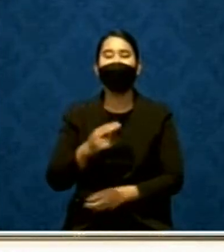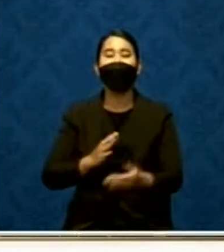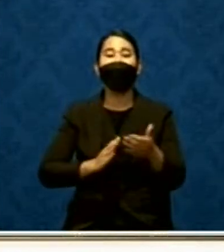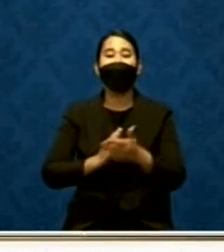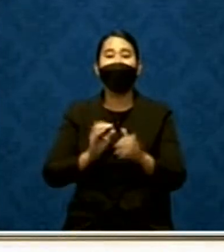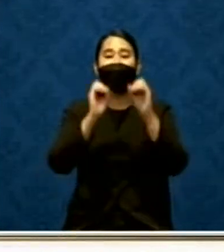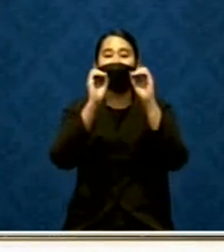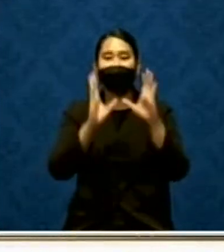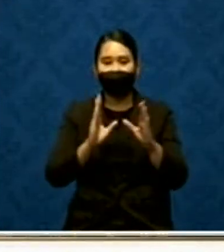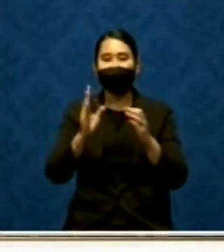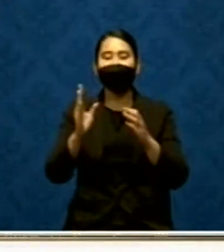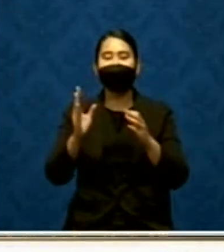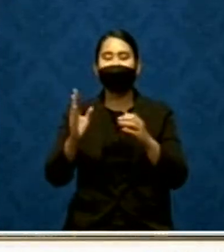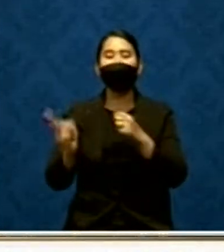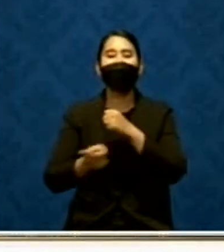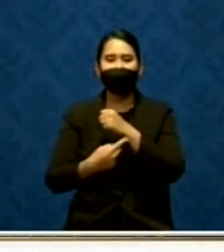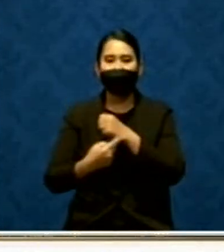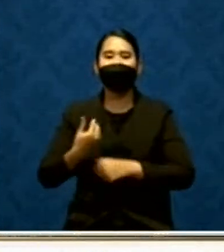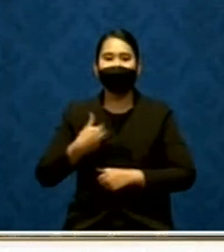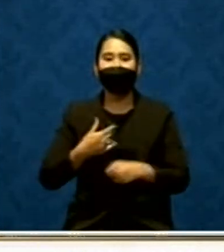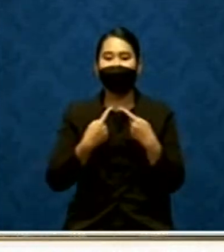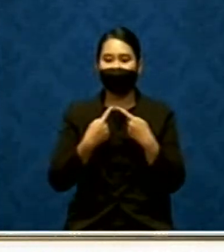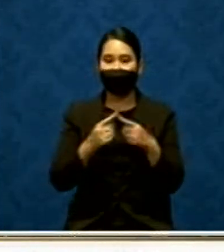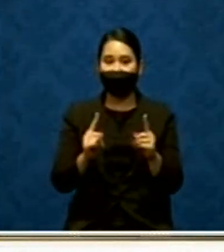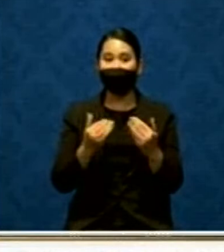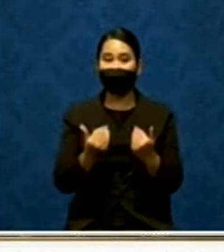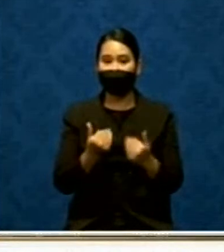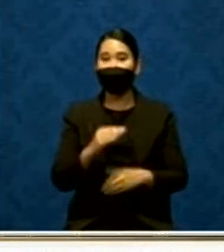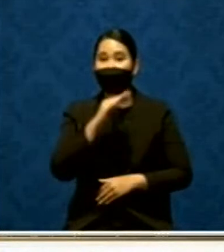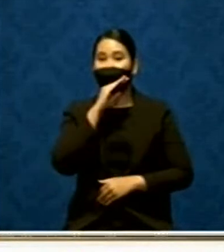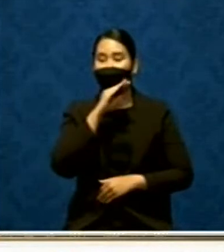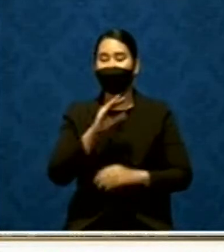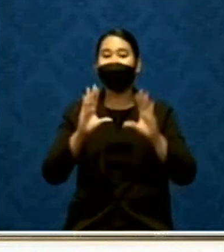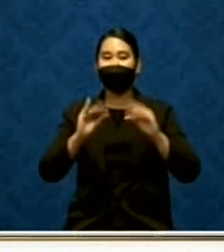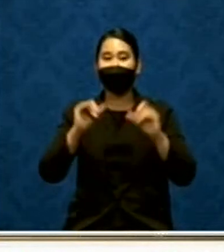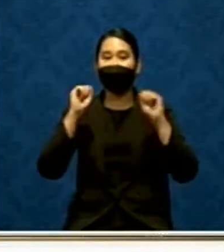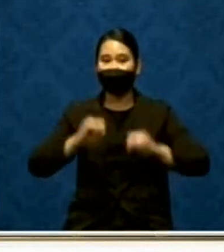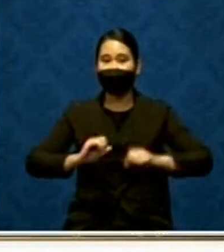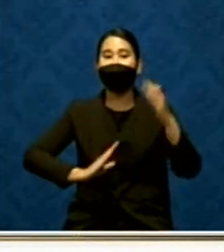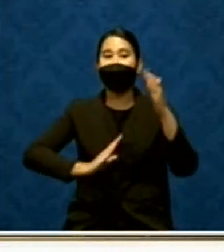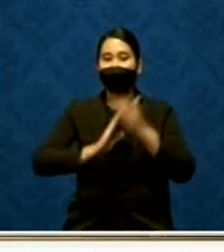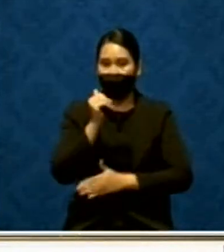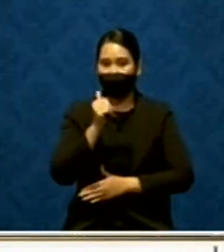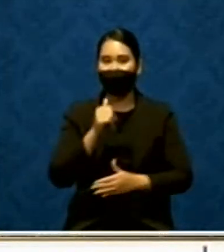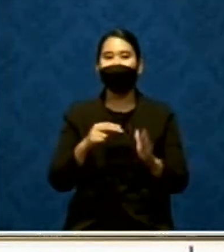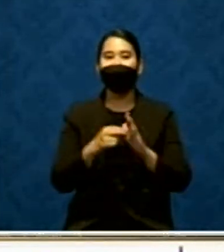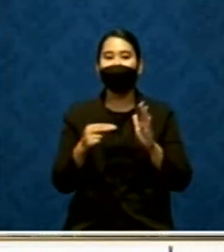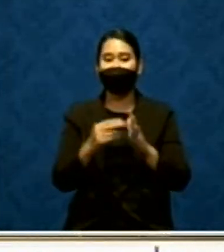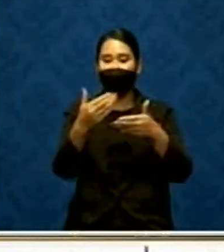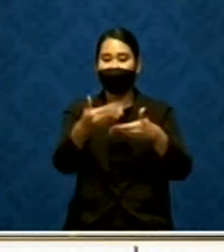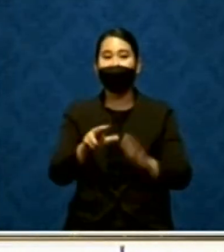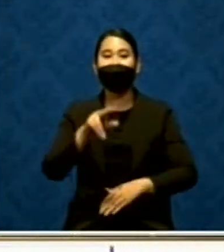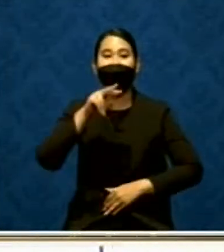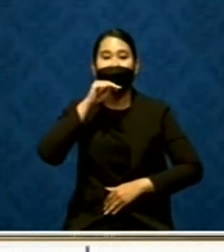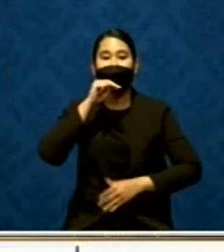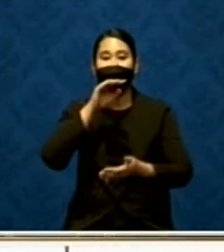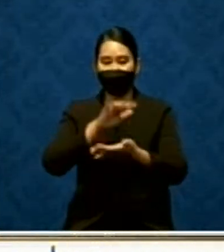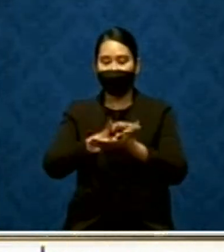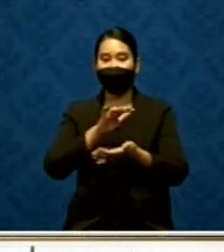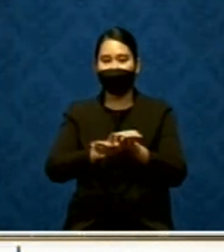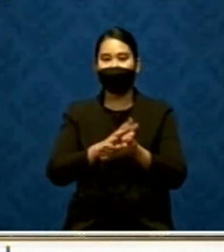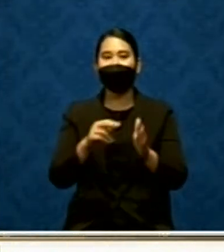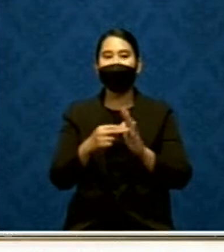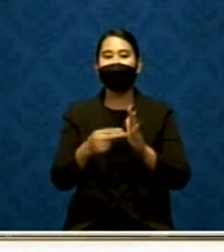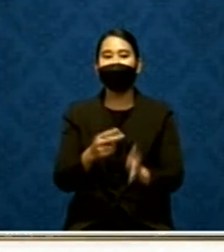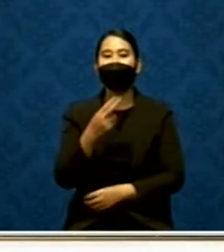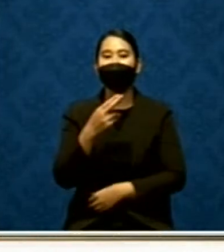ไปจับก็มาลงโทษลงทันแต่ถ้าเกิดกรณีนี้มันผ่านสภาไปหมายความว่าห้องน้ำของเด็กๆมันจะมีดู